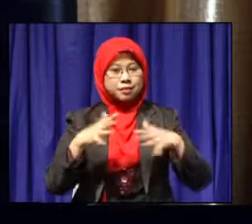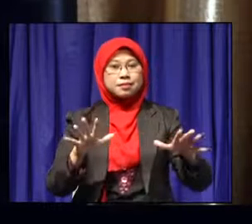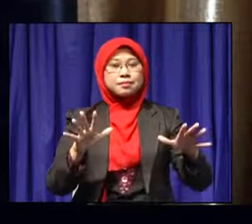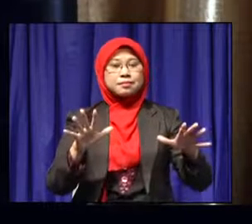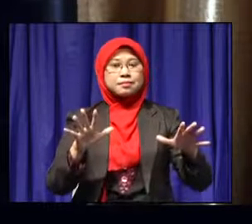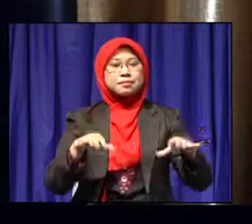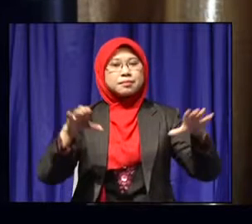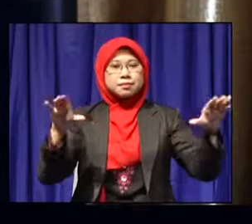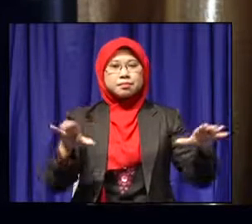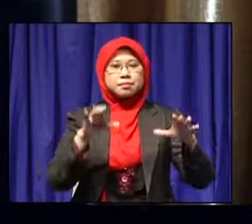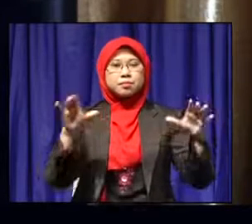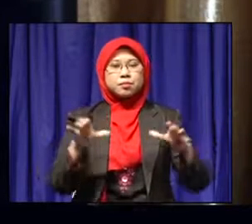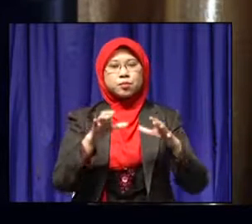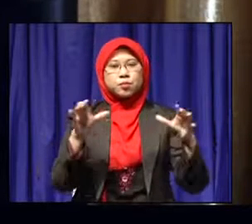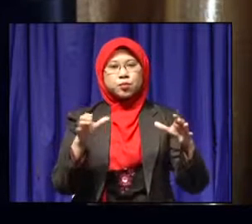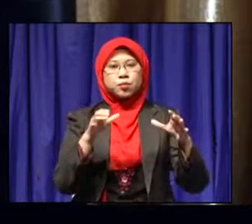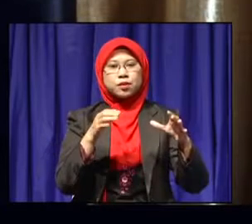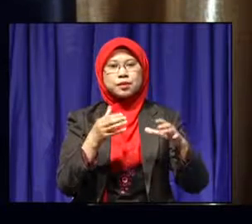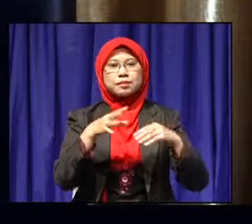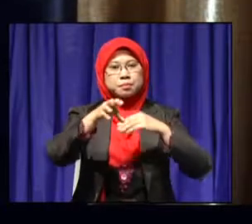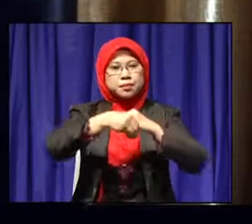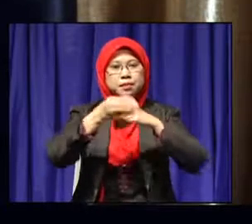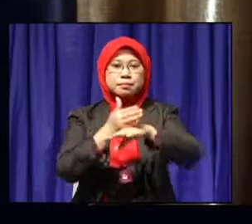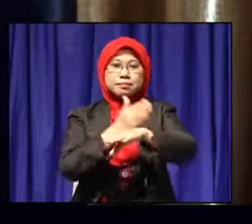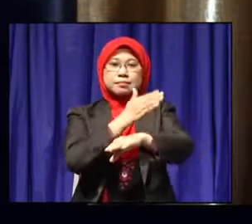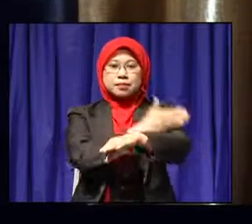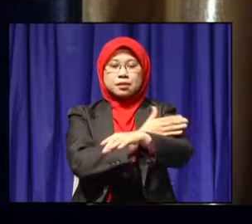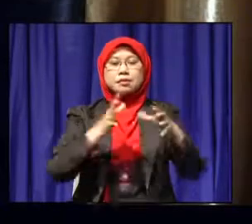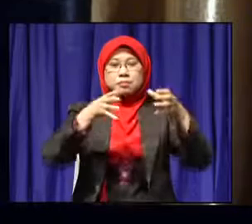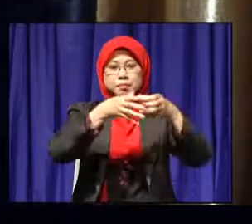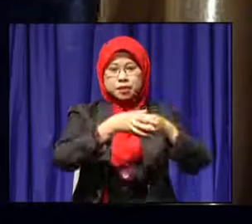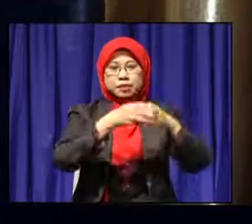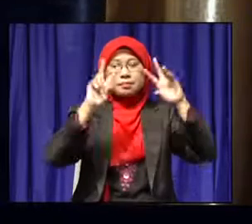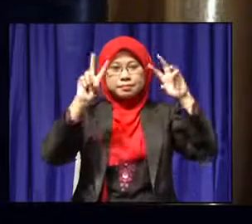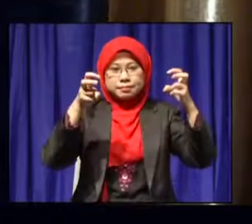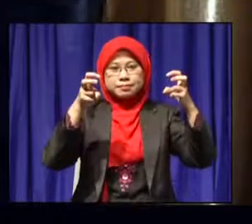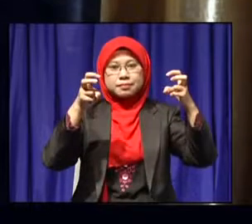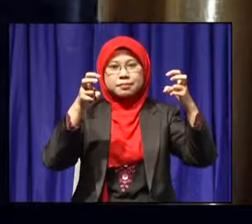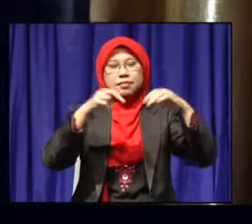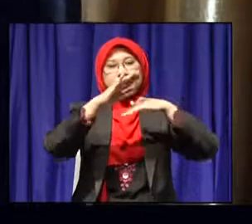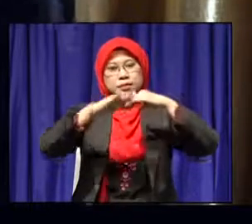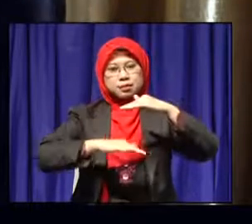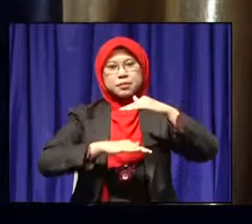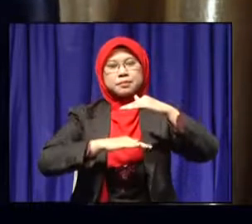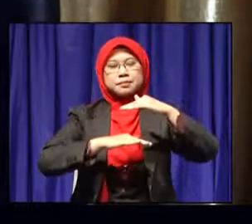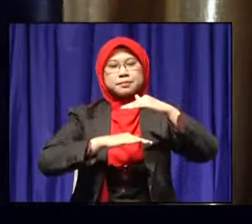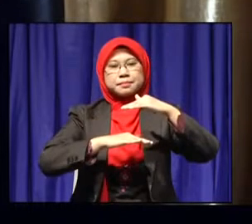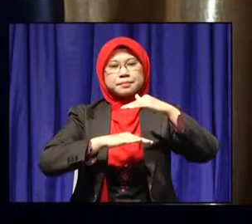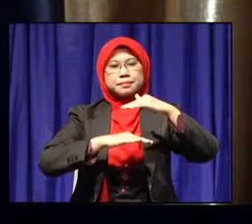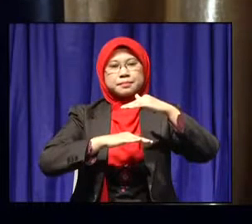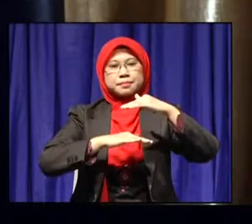kamu buat bergerak ke dalam jalan ini di bawah